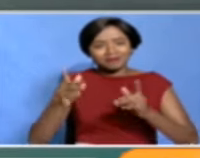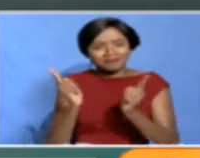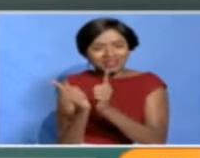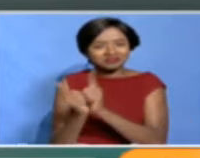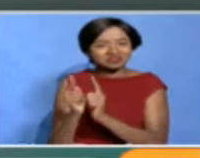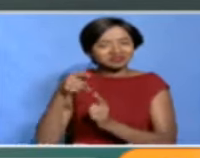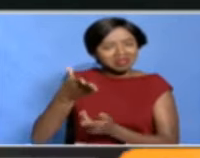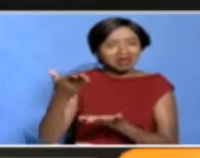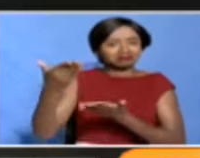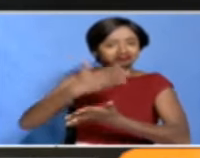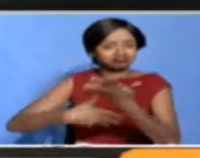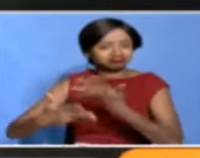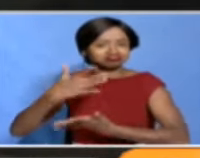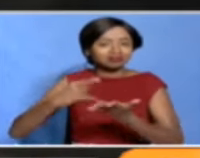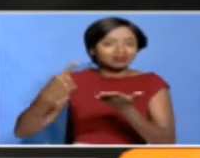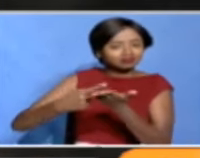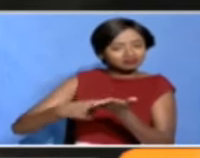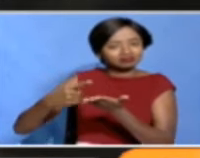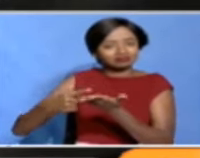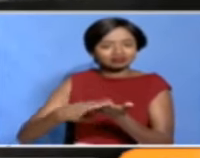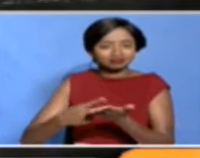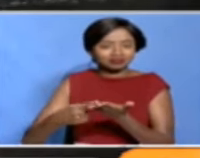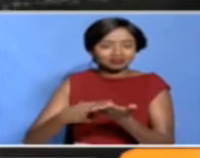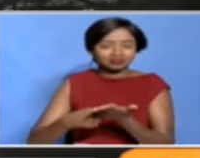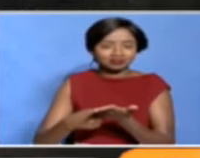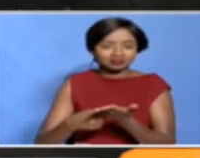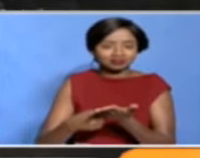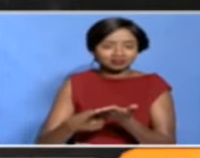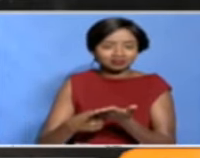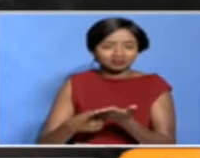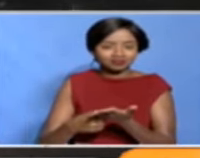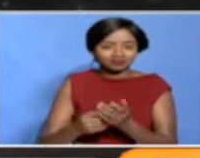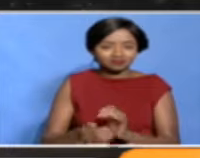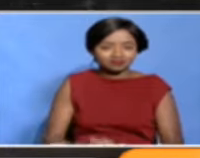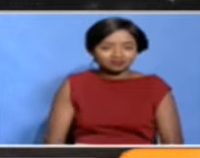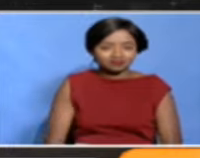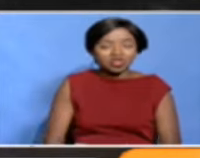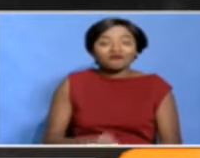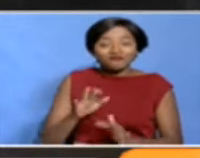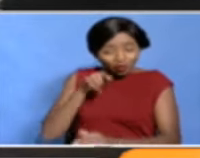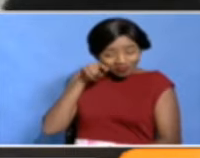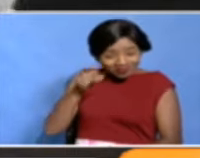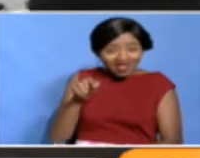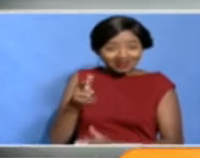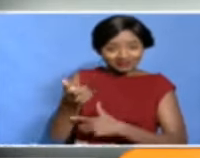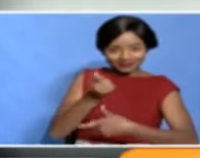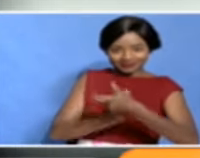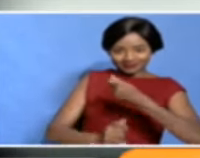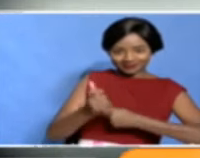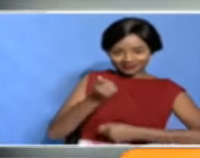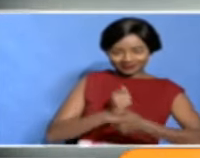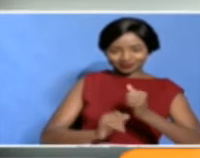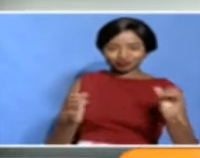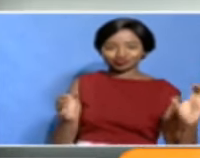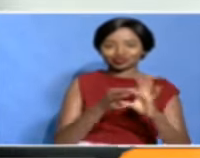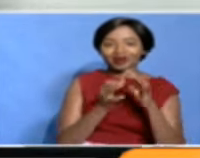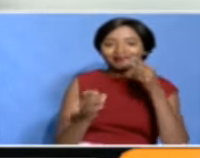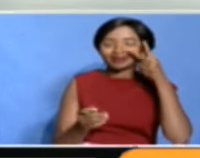story. Ambayo recruitment ni LMD watu wanachukuliwa. Kwa vijana wanatoka